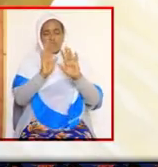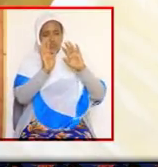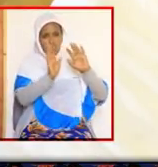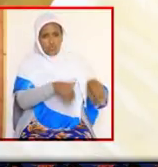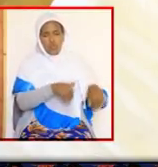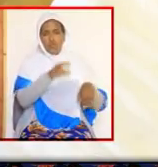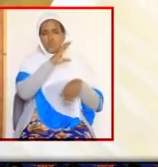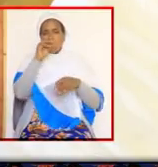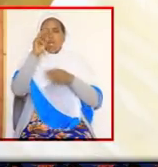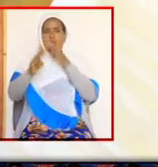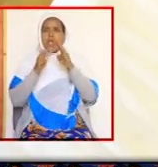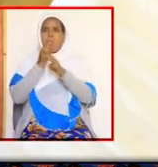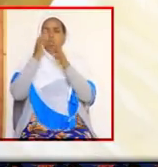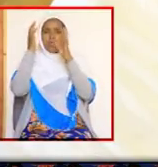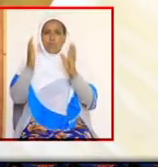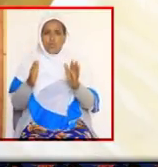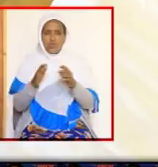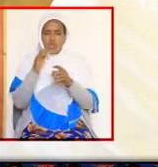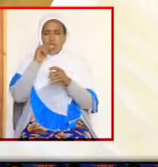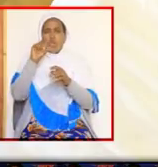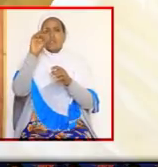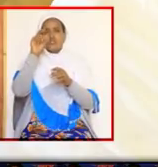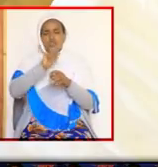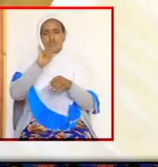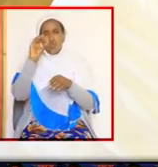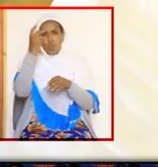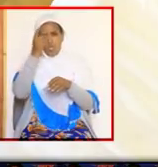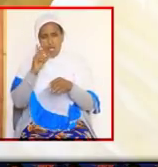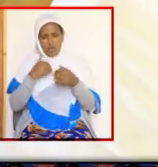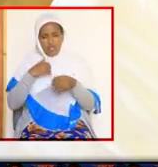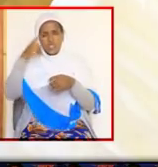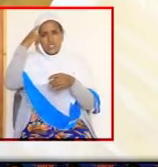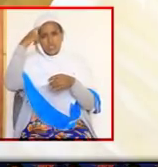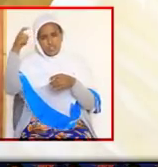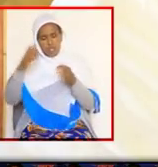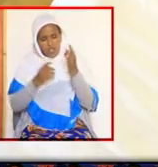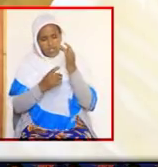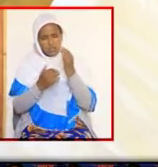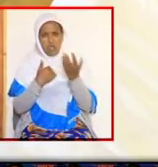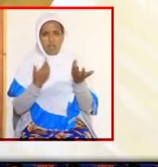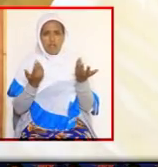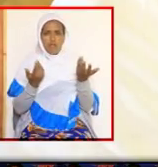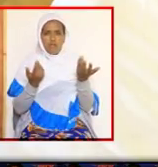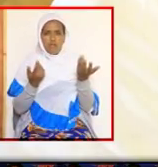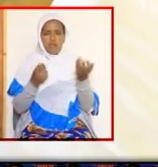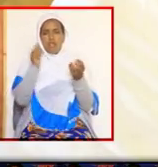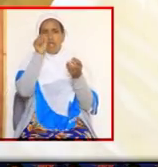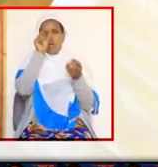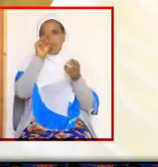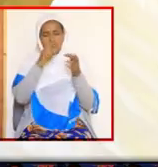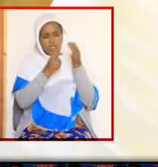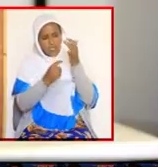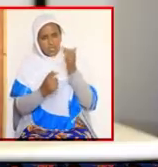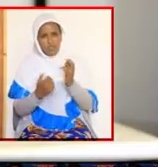መንፈሳዊው ቀርቶ ዓለማዊው አንቺ ሆይ አለ፣ ትዝታ ቅኝት አለ እና